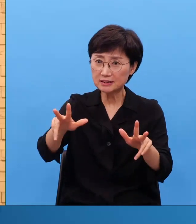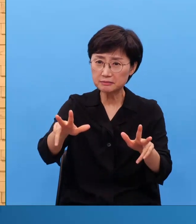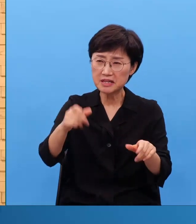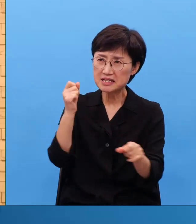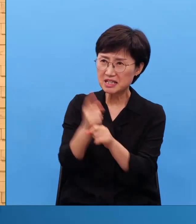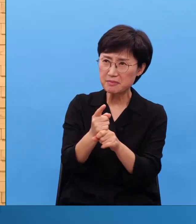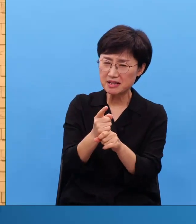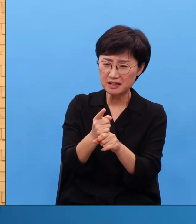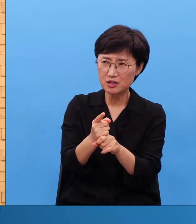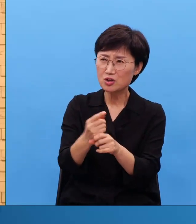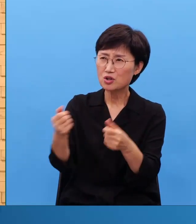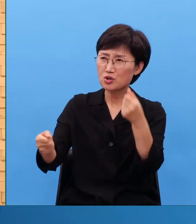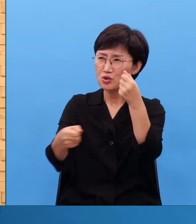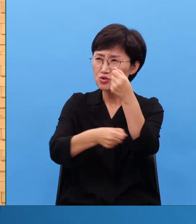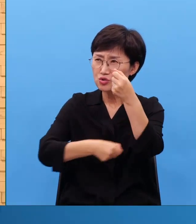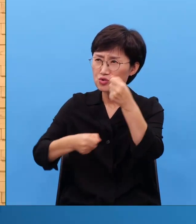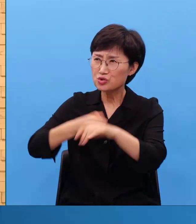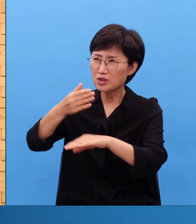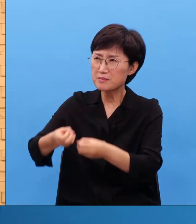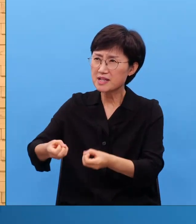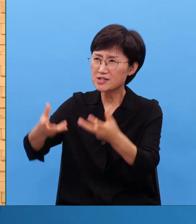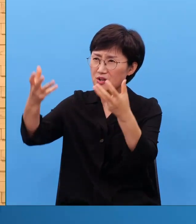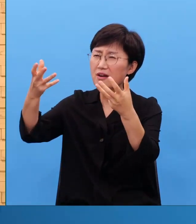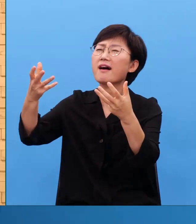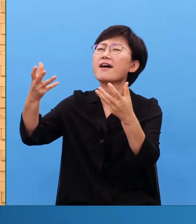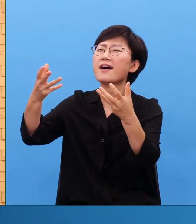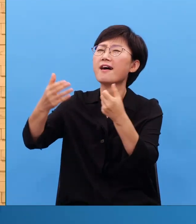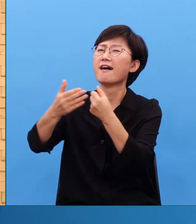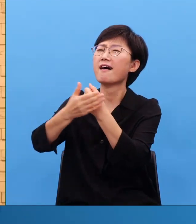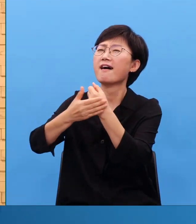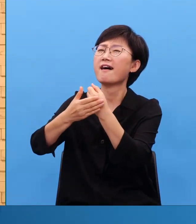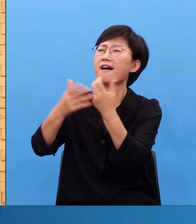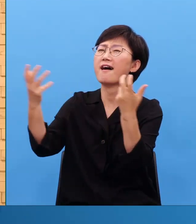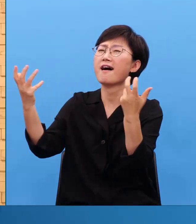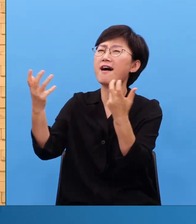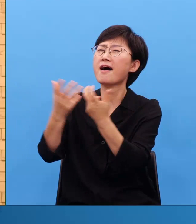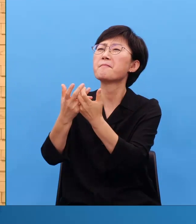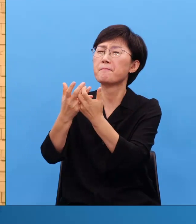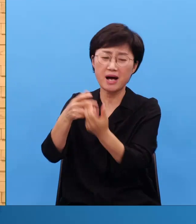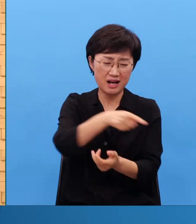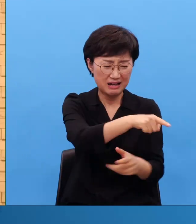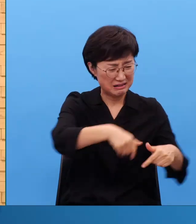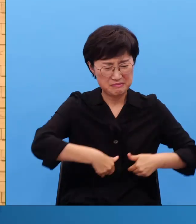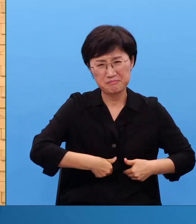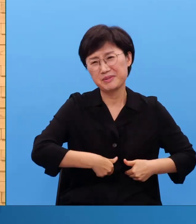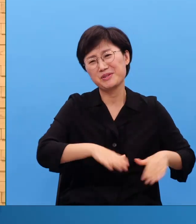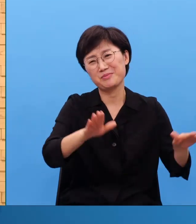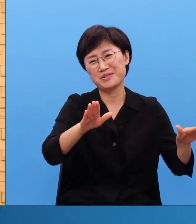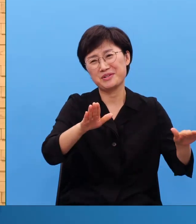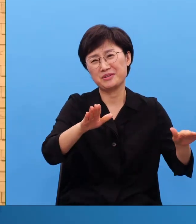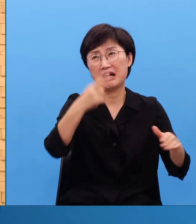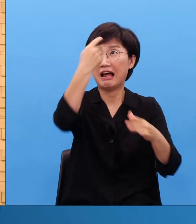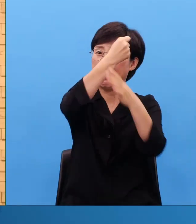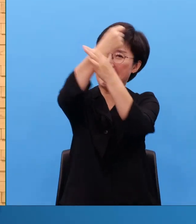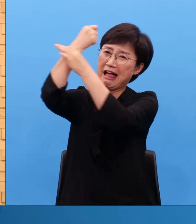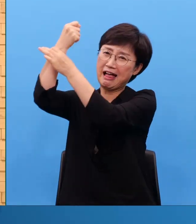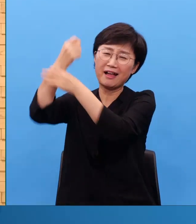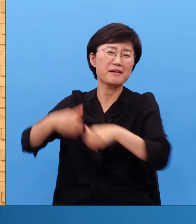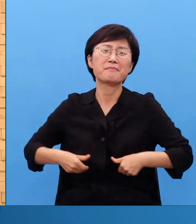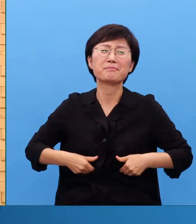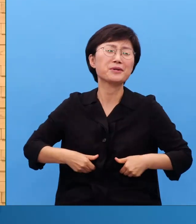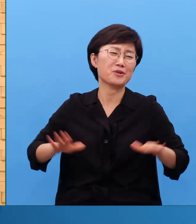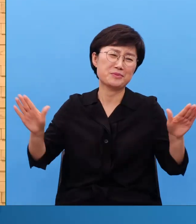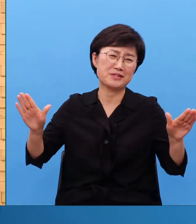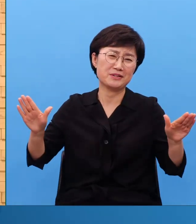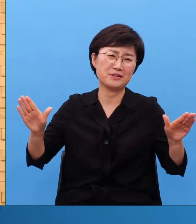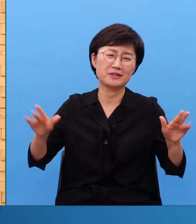up here. 모르고 그랬겠지만 잘 깨달은 거예요. And so maybe you did this without knowing, but 하나님 you 보실 때는 realize it 잘 correctly. 깨달은 겁니다. And you realize 그 it 아무 carefully in the eyes 의미가 of God. There's